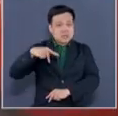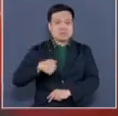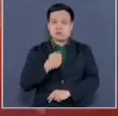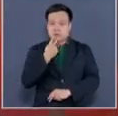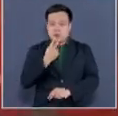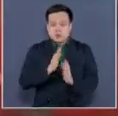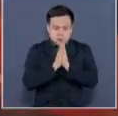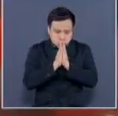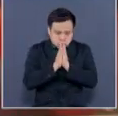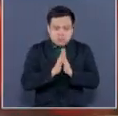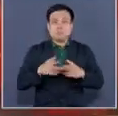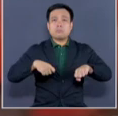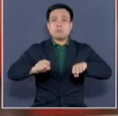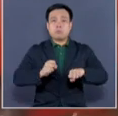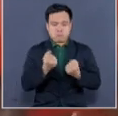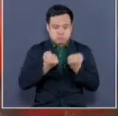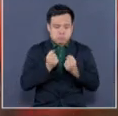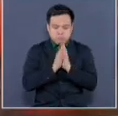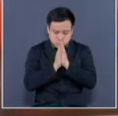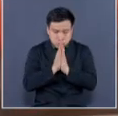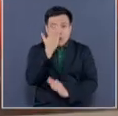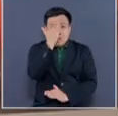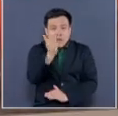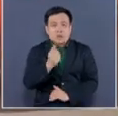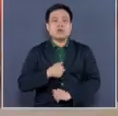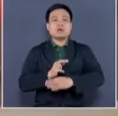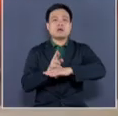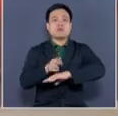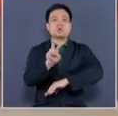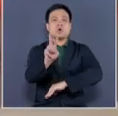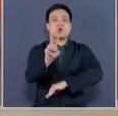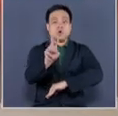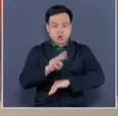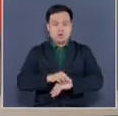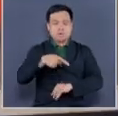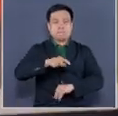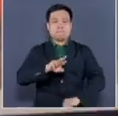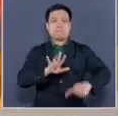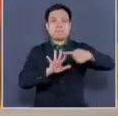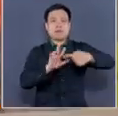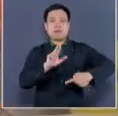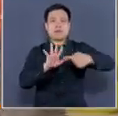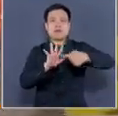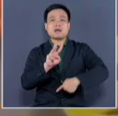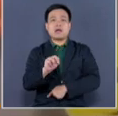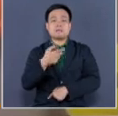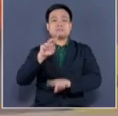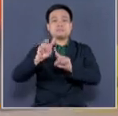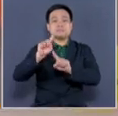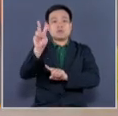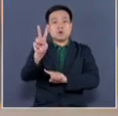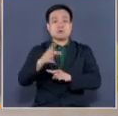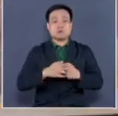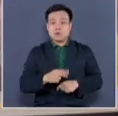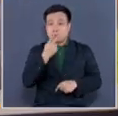ดมนต์ภาวนาระหว่างขับนะคะนั่นก็คือพระราม2นั่นเองล่าสุดไม่ได้มีอะไรหล่นลงมาจากฟ้านะแต่เป็นกรณีอุบัติเ